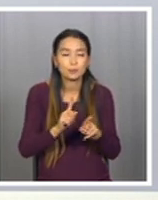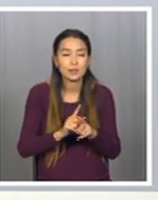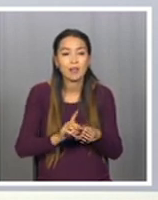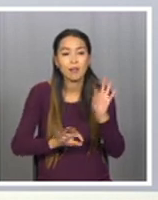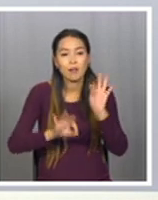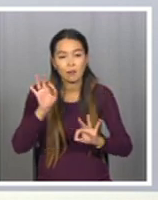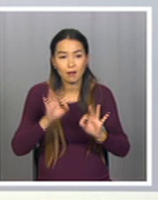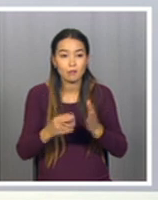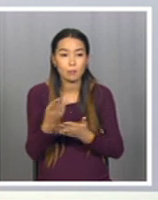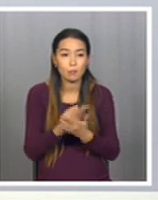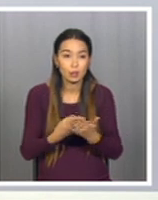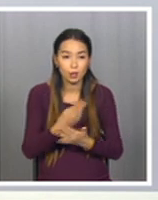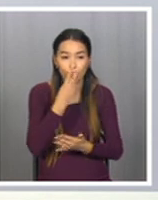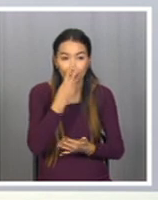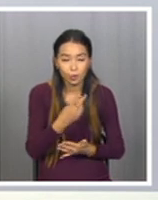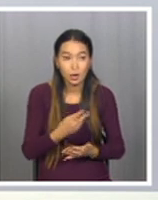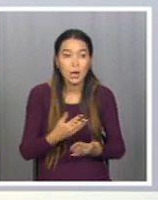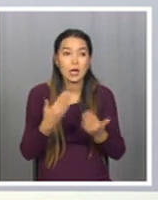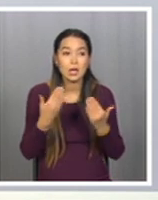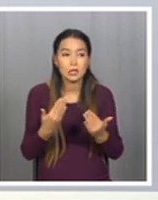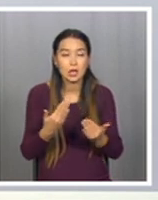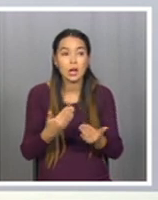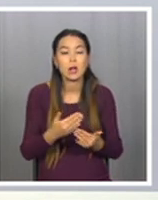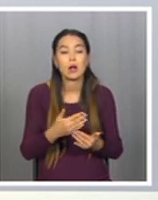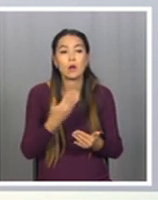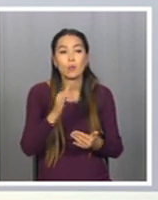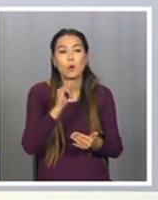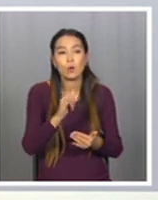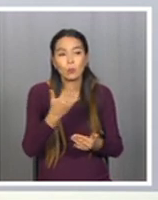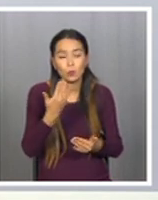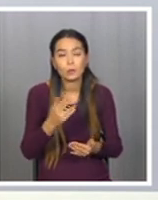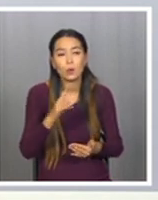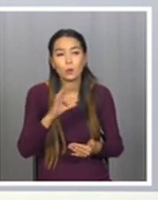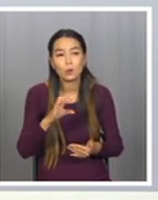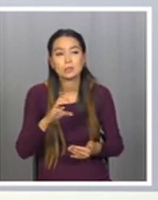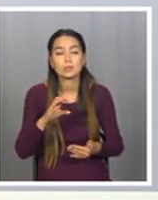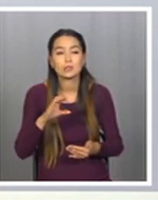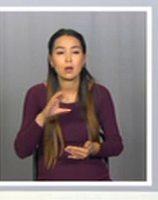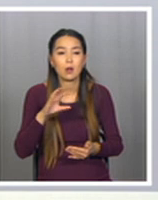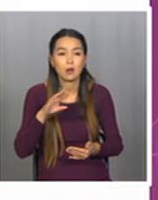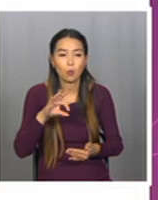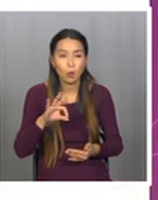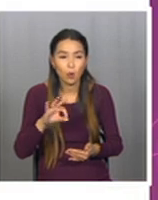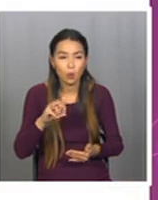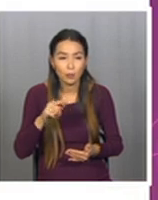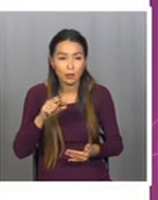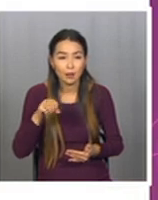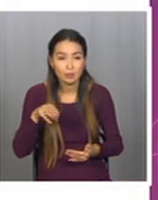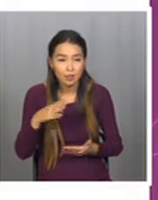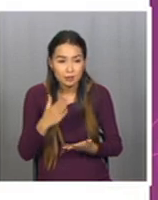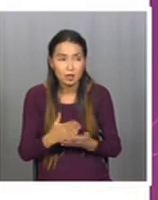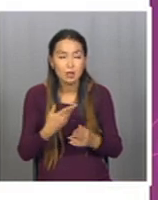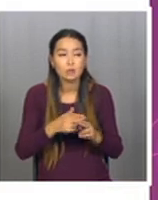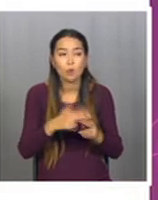көрек. Міне жаңағы кернеуіміз косинус заңымен өзгереді дедік. Сондықтан да уақыт 0